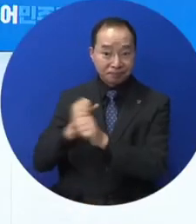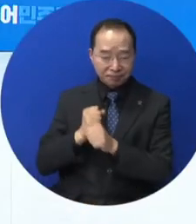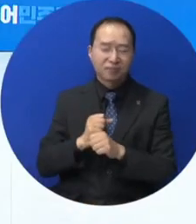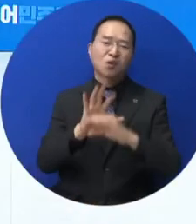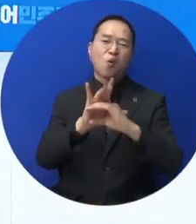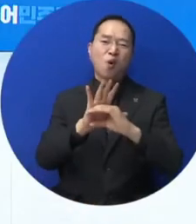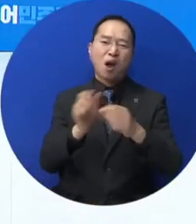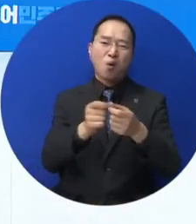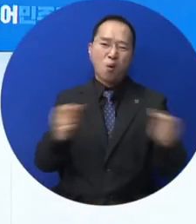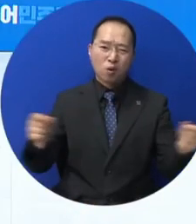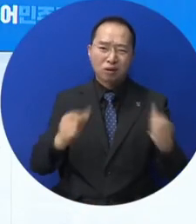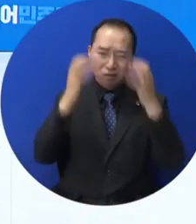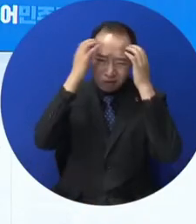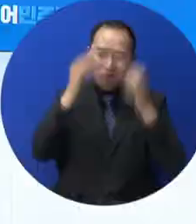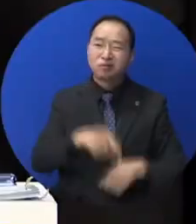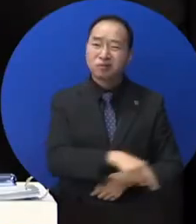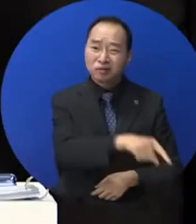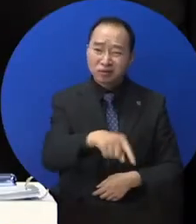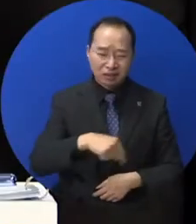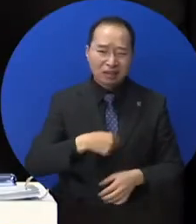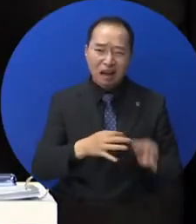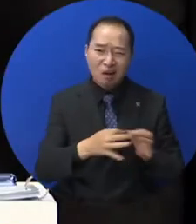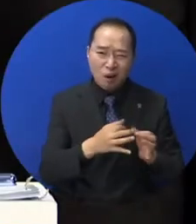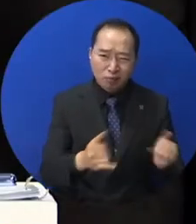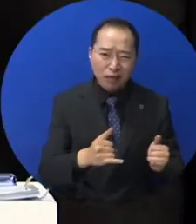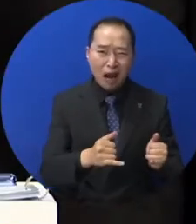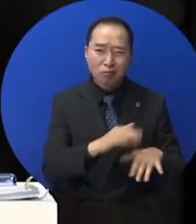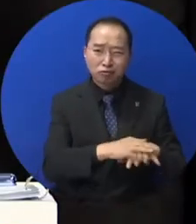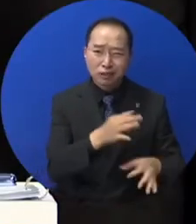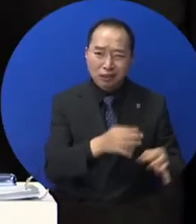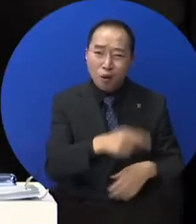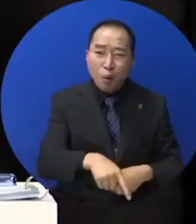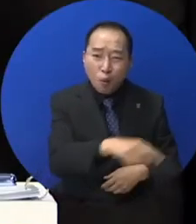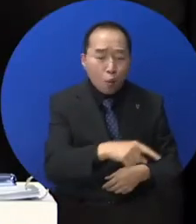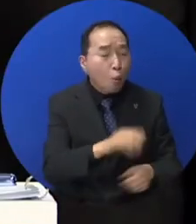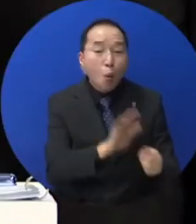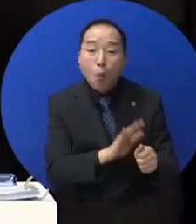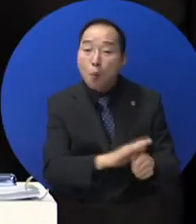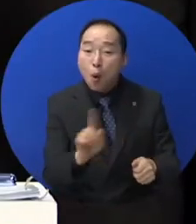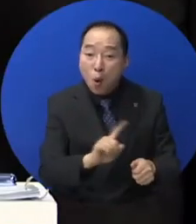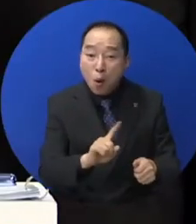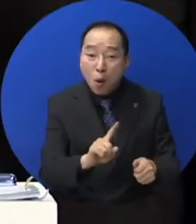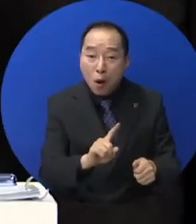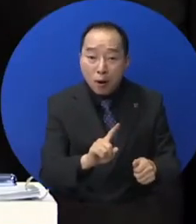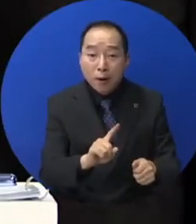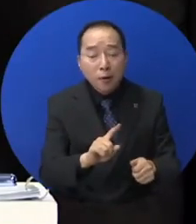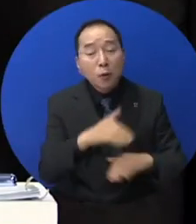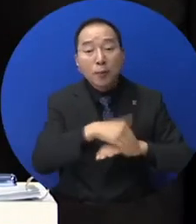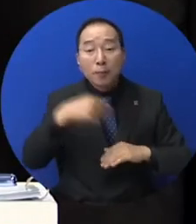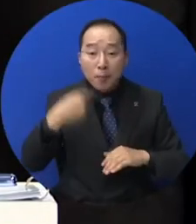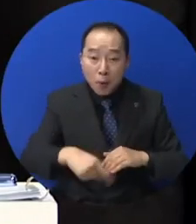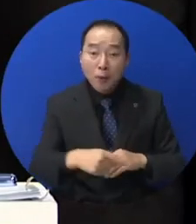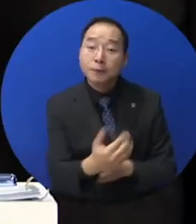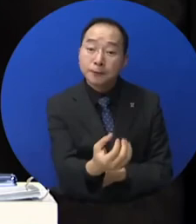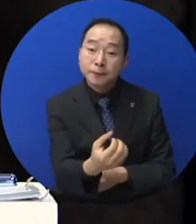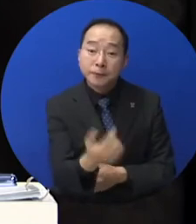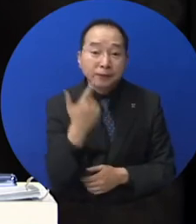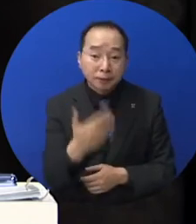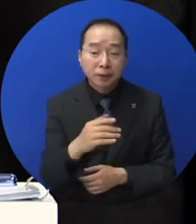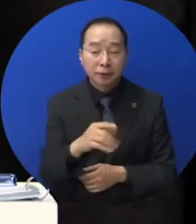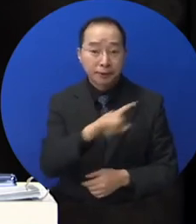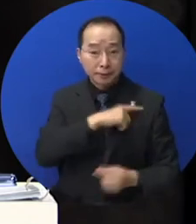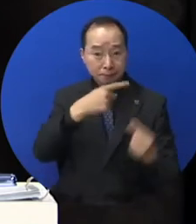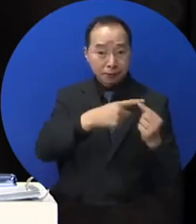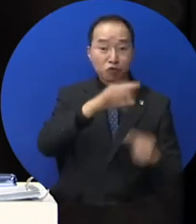이후에 고통받는 분들이 많이 계신데 자영업자, 소상공인, 프리랜서를 위해서 어떤 대책을 펼치겠느냐, 어떤 대책을 내놓을 수 있을까요? 먼저